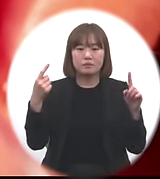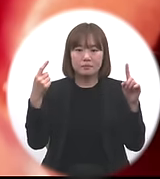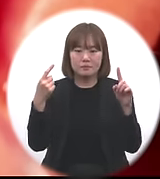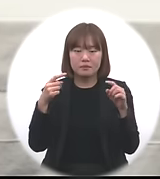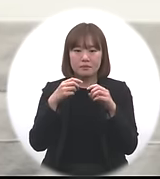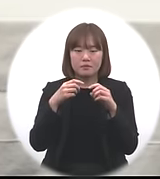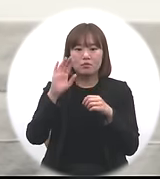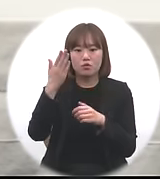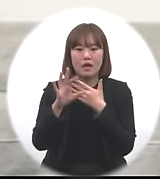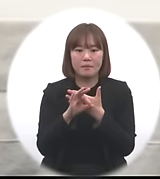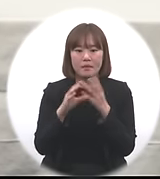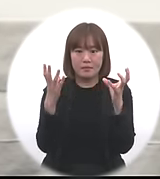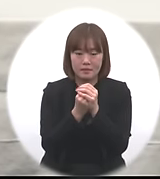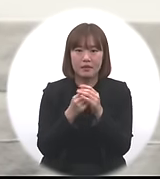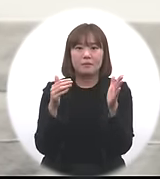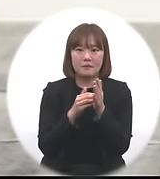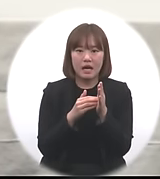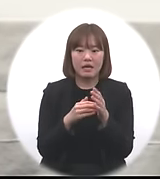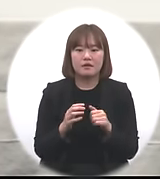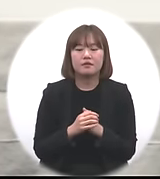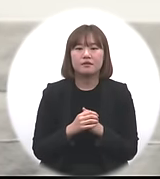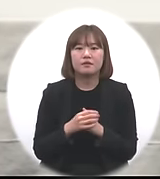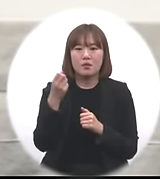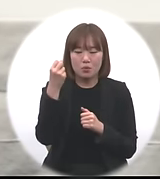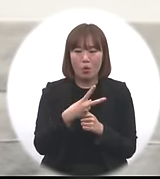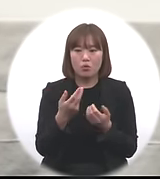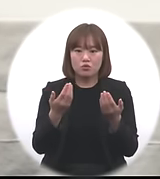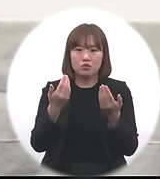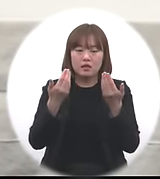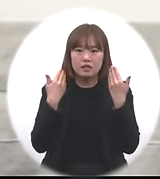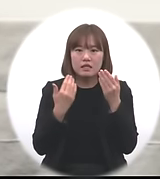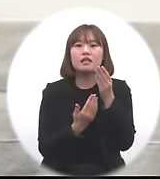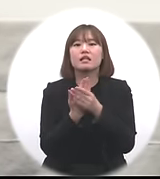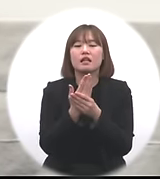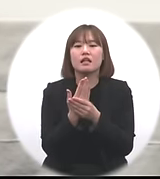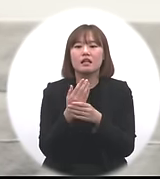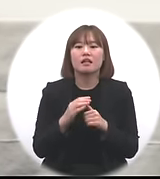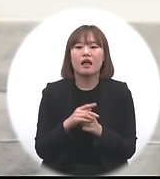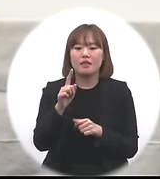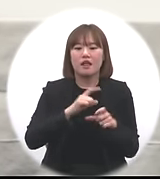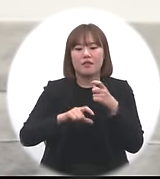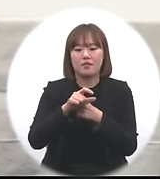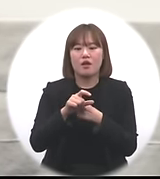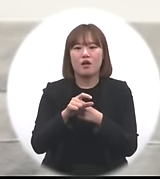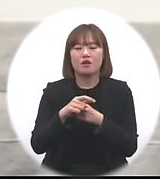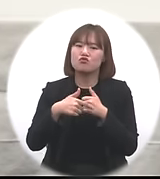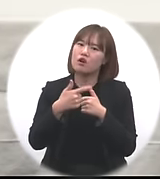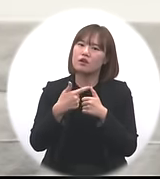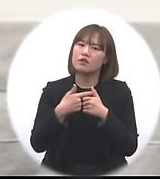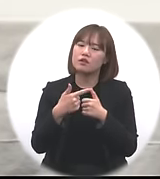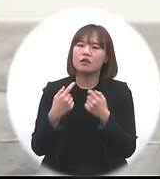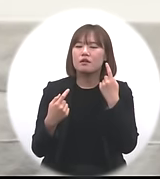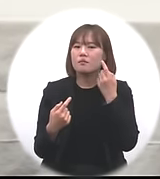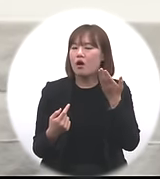연구치로 바뀌면 이렇게 됩니다. 이젠 연구치가 다 나온 상태고, 연구치가 다 나오고 난 다음에 또 뒤에서 이가 나오죠. 저큰 어금니는 하나가 더